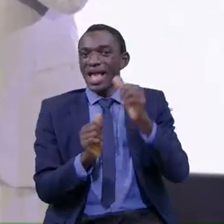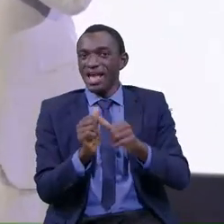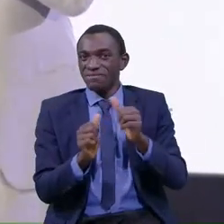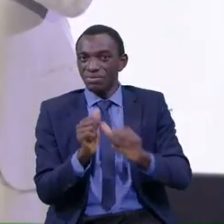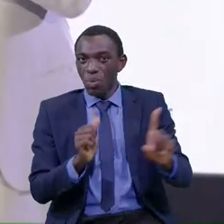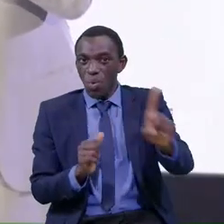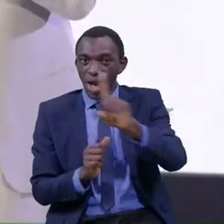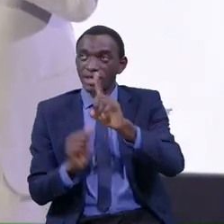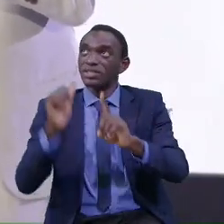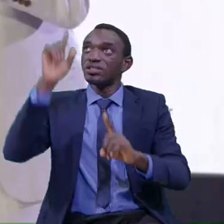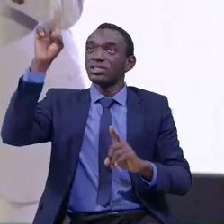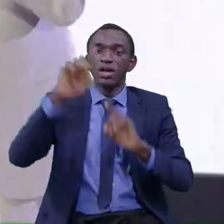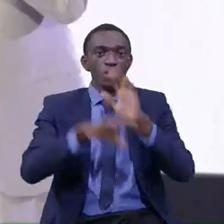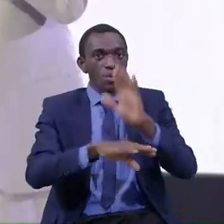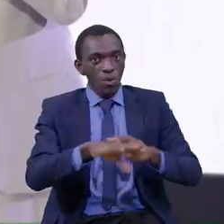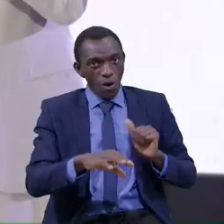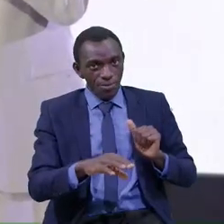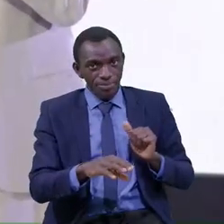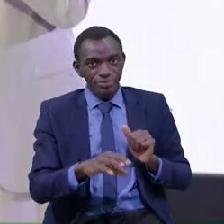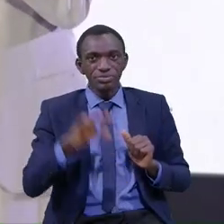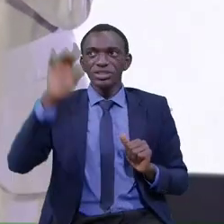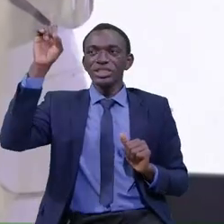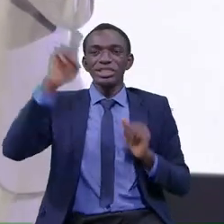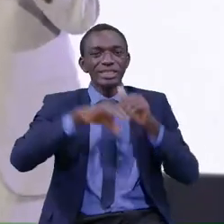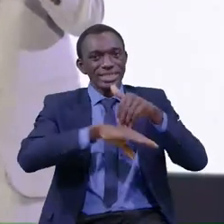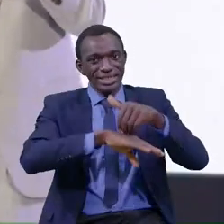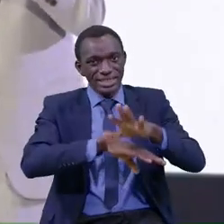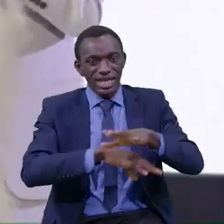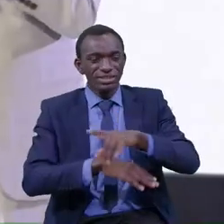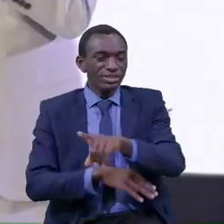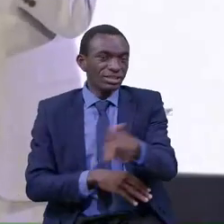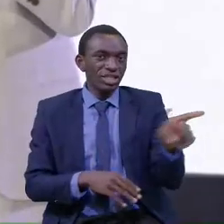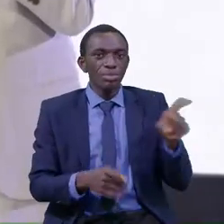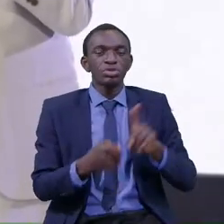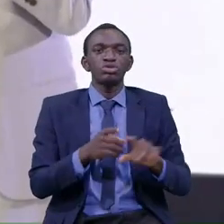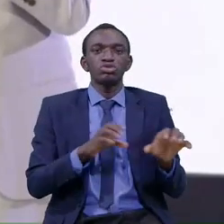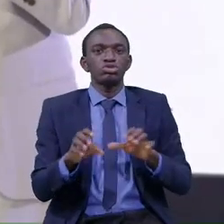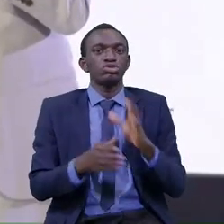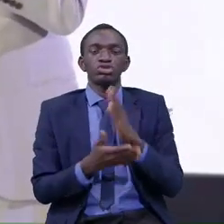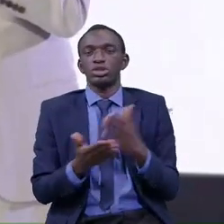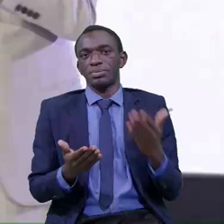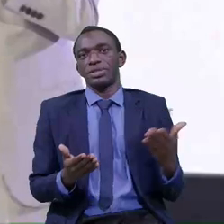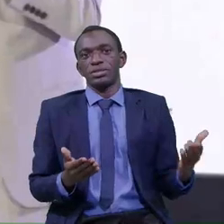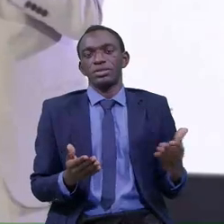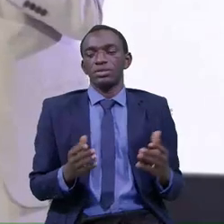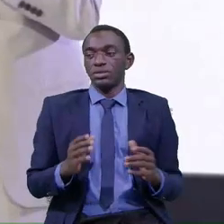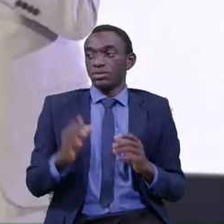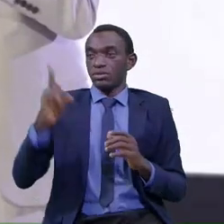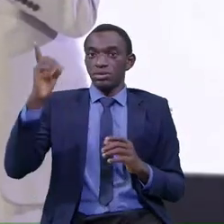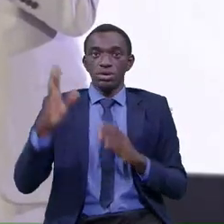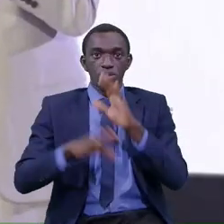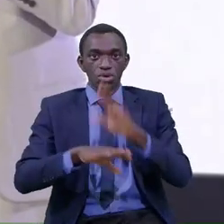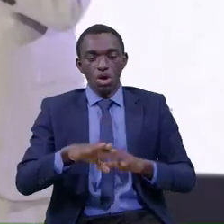Quiconque est appelé par le Seigneur, il les envoie faire quelque chose. Moïse va en